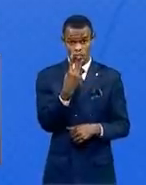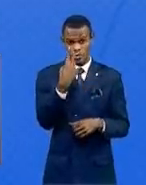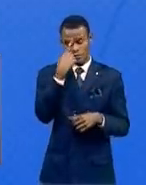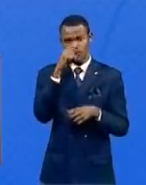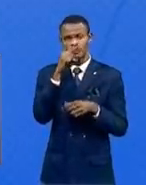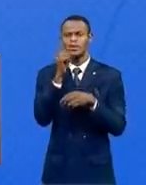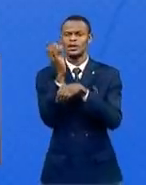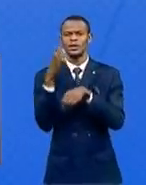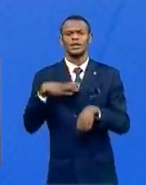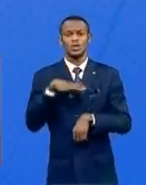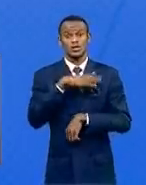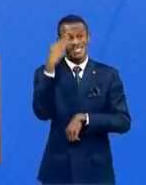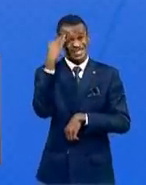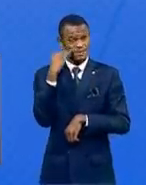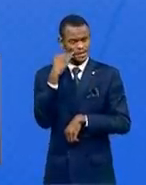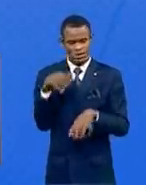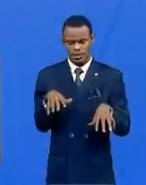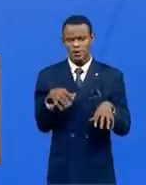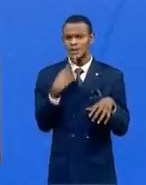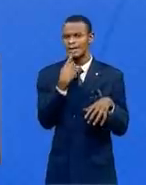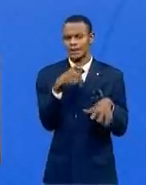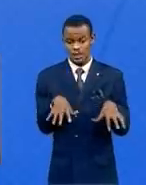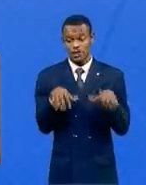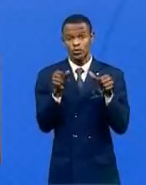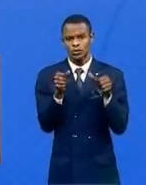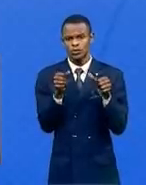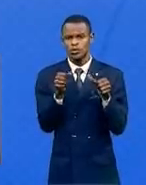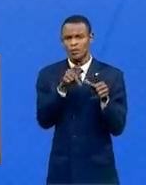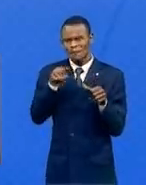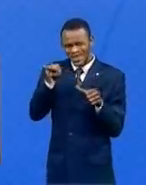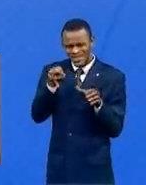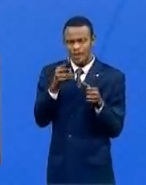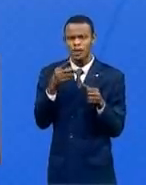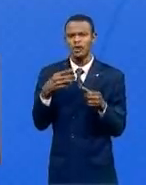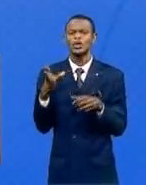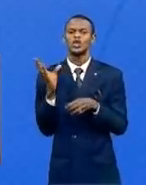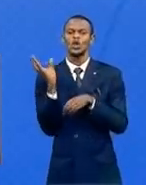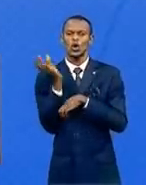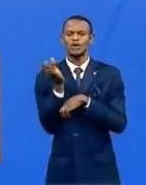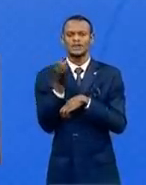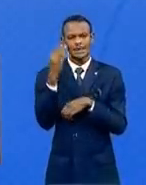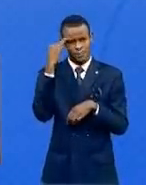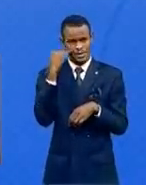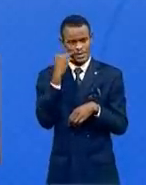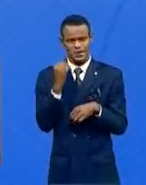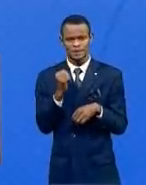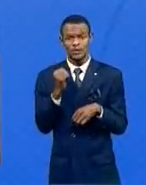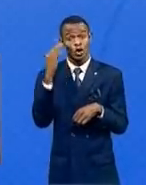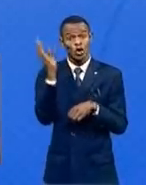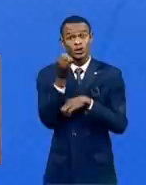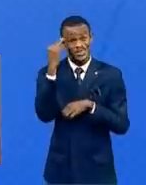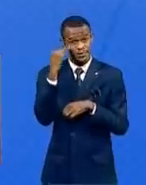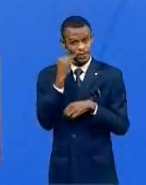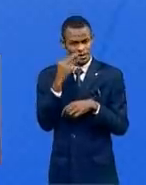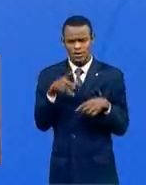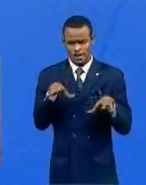jour. Approbation d'un relevé des décisions du Conseil des ministres. Le Conseil des ministres a adopté le relevé des décisions prises